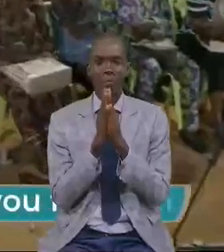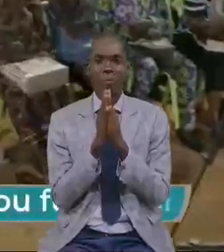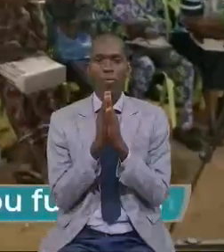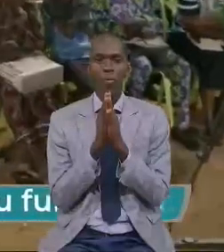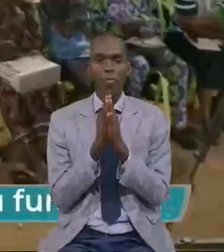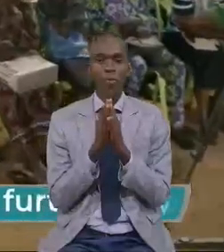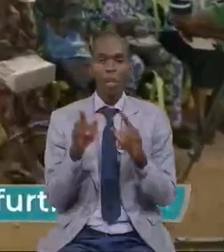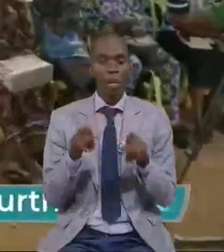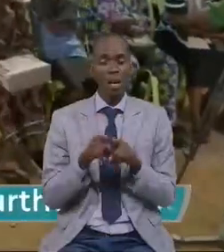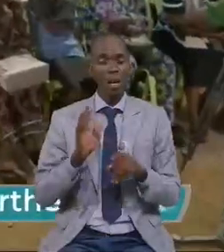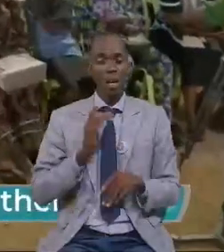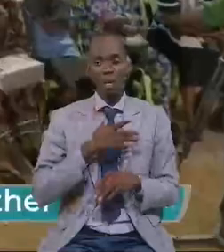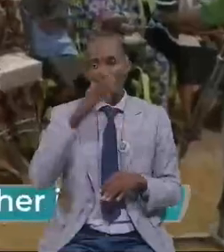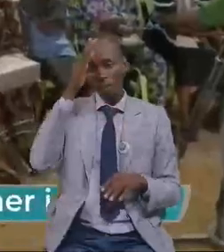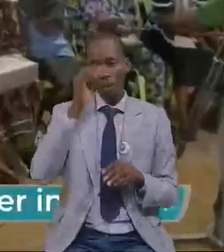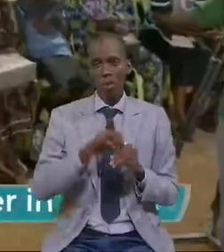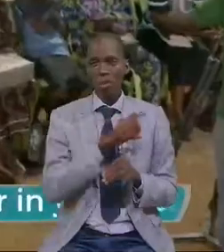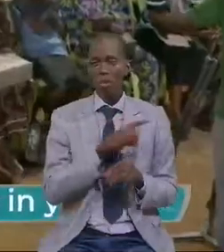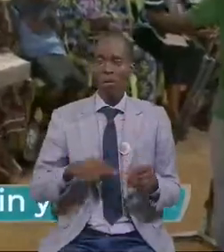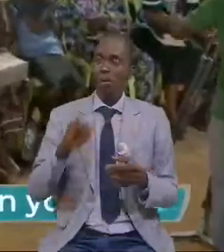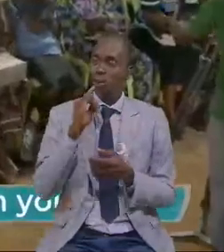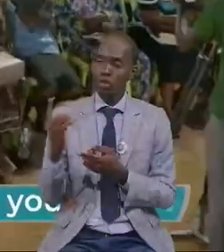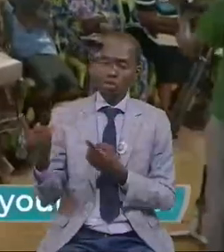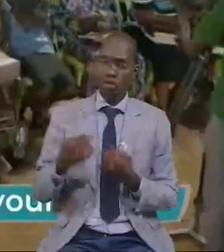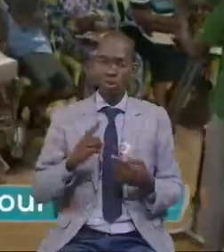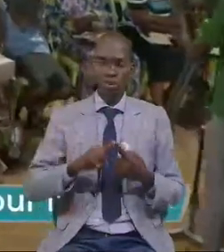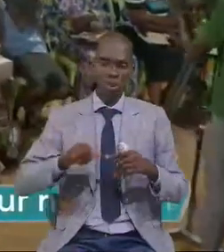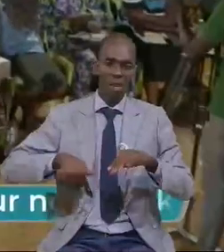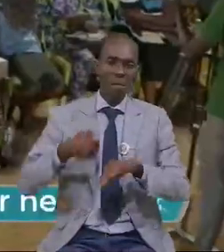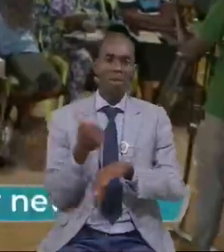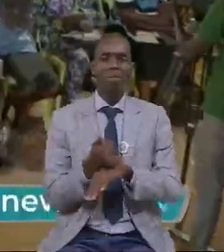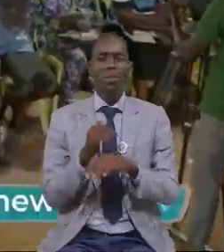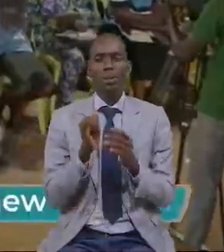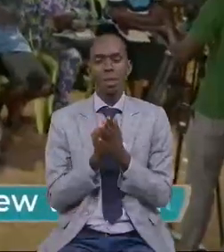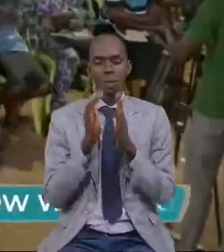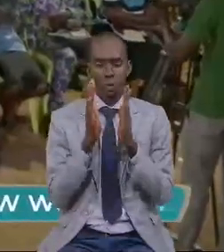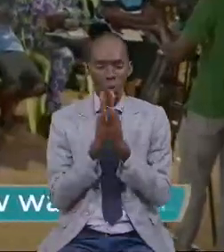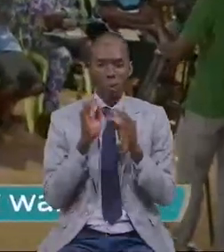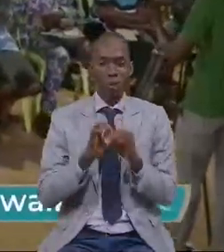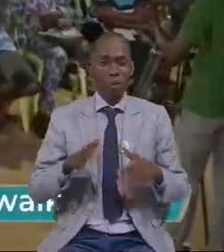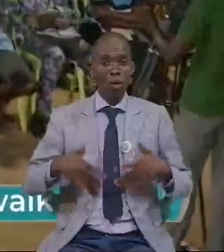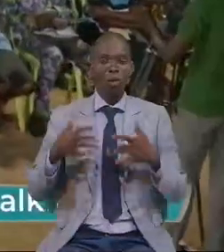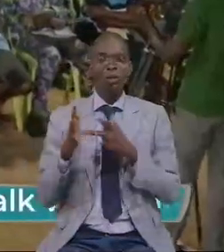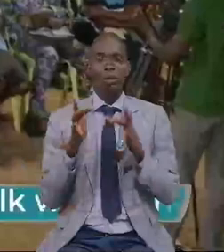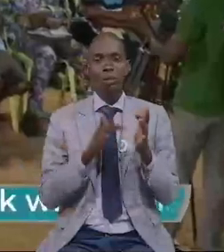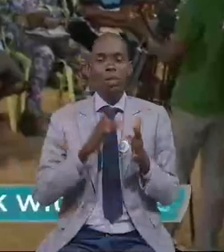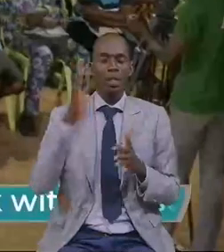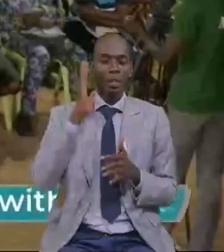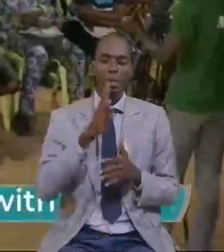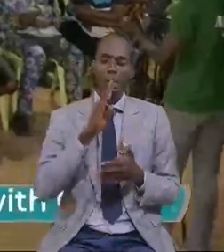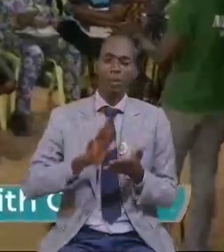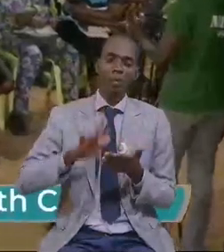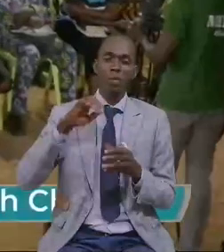Et comme notre Père dans le Seigneur viendra confirmer cette prière dans votre vie, Jésus sera glorifié dans votre